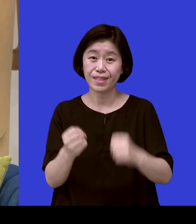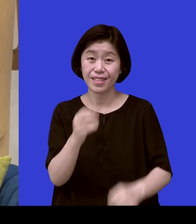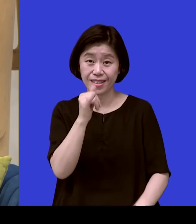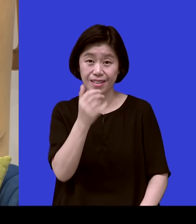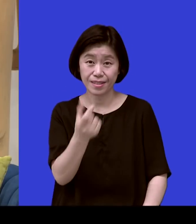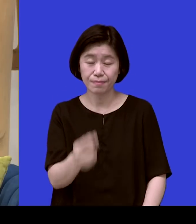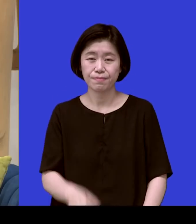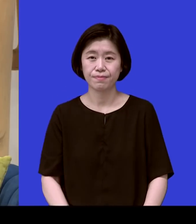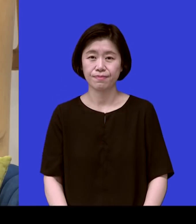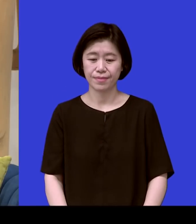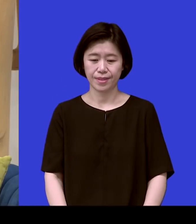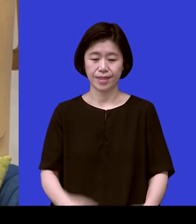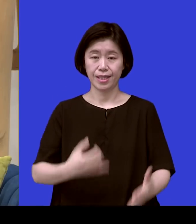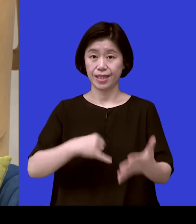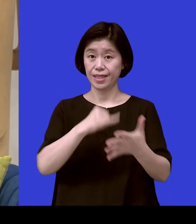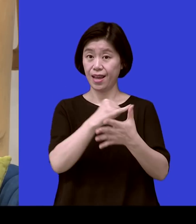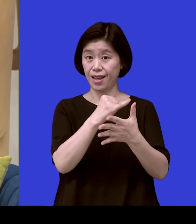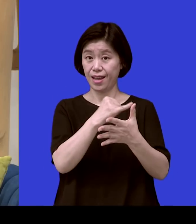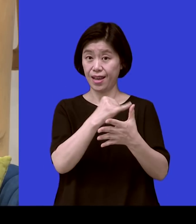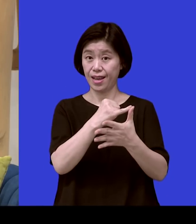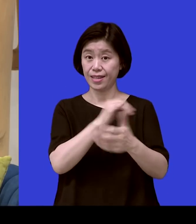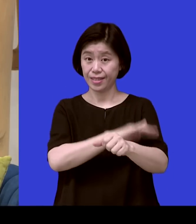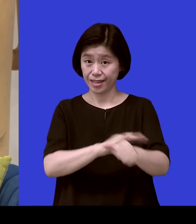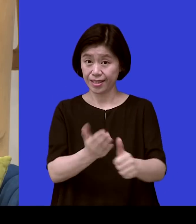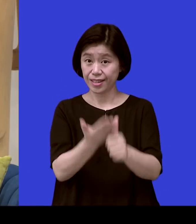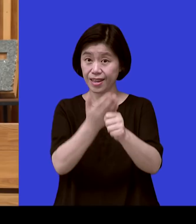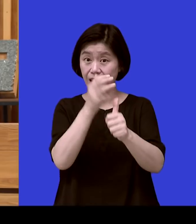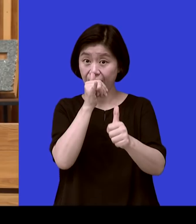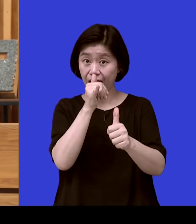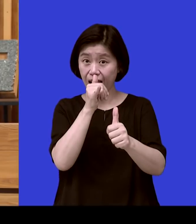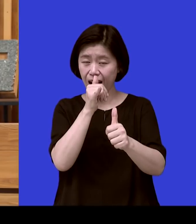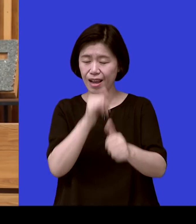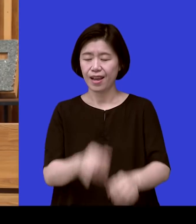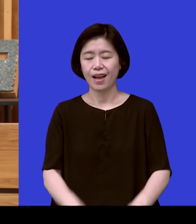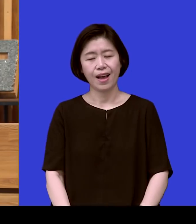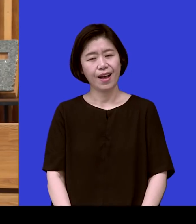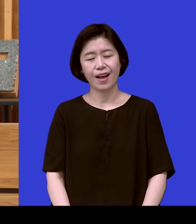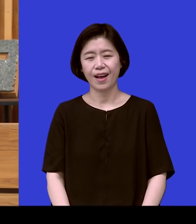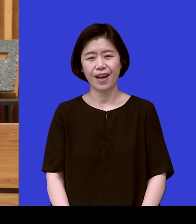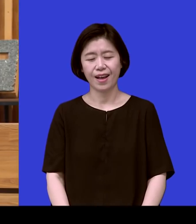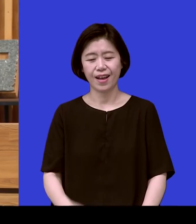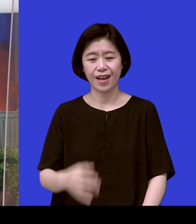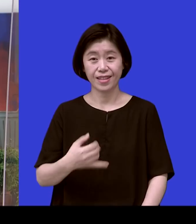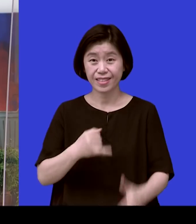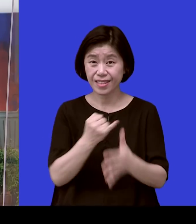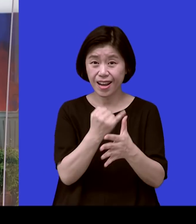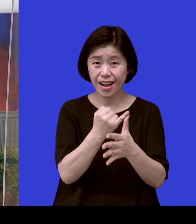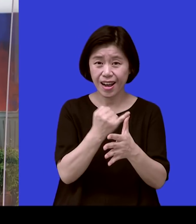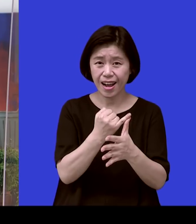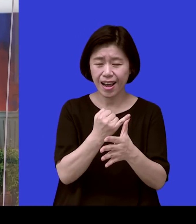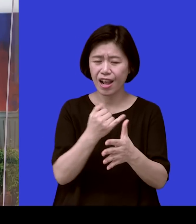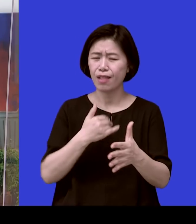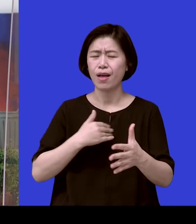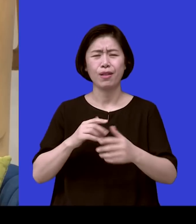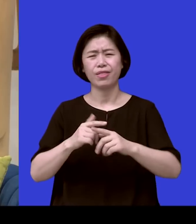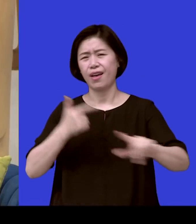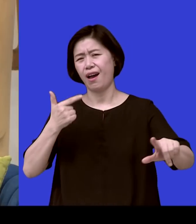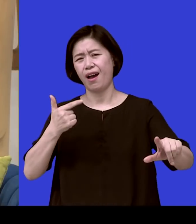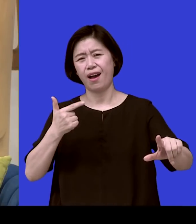큰 딸이 예. 굉장히 저하고 다른 아이였어요. 네, 원래 아이들이 다 달라요, 부모랑. 네. 근데